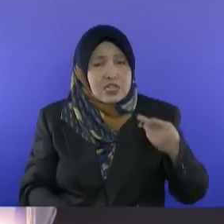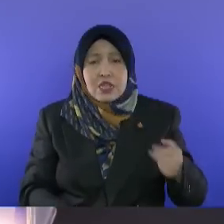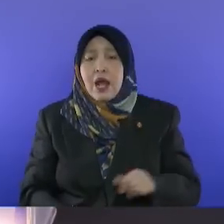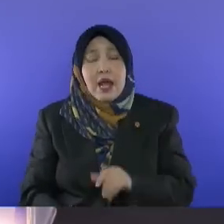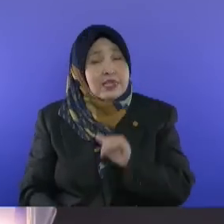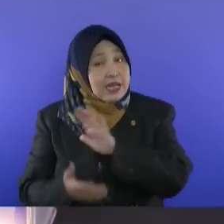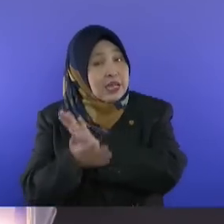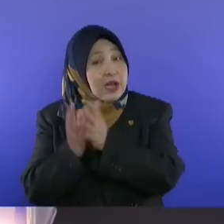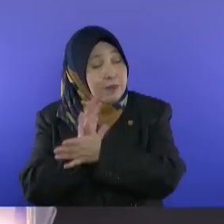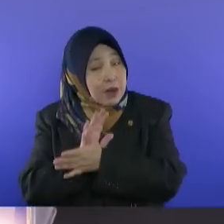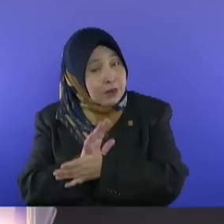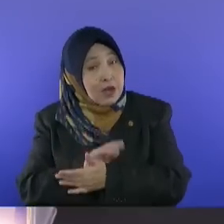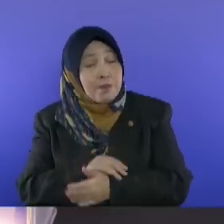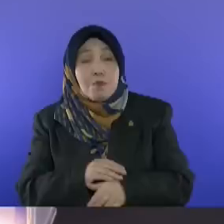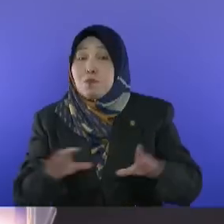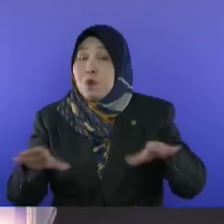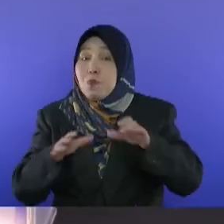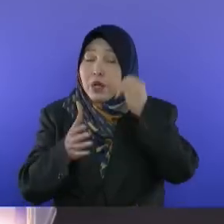muhlisin